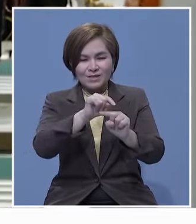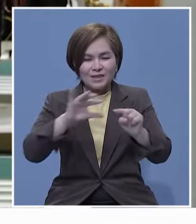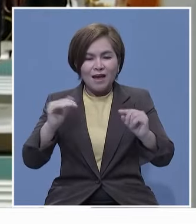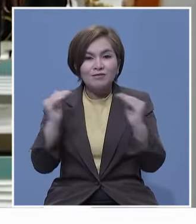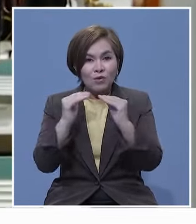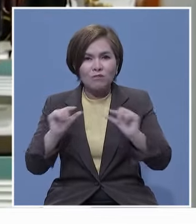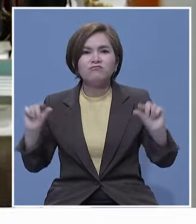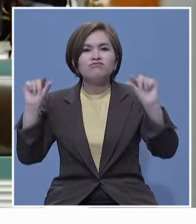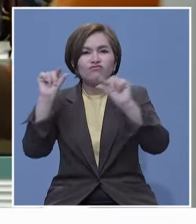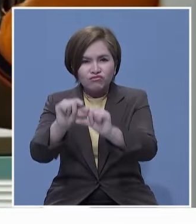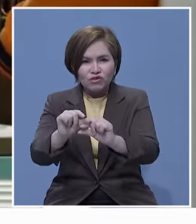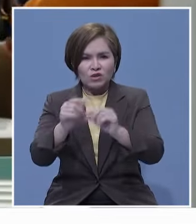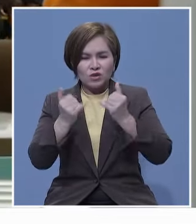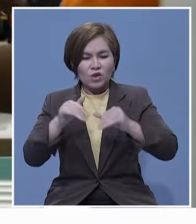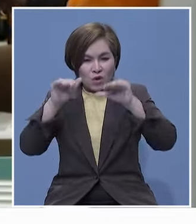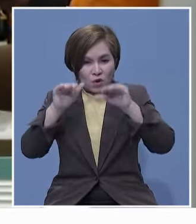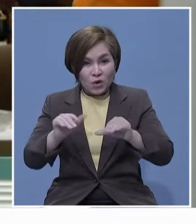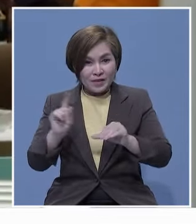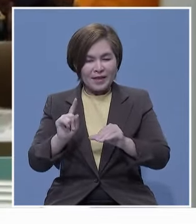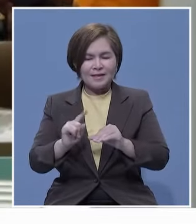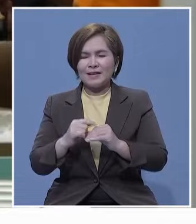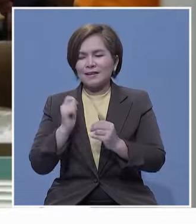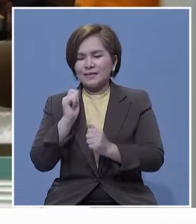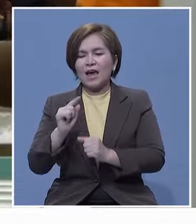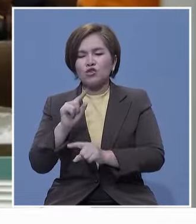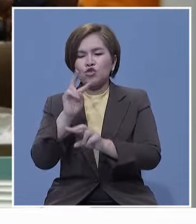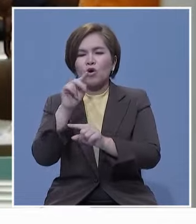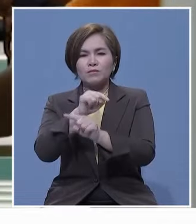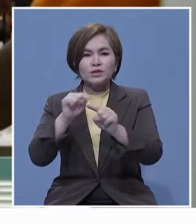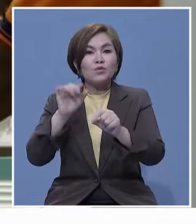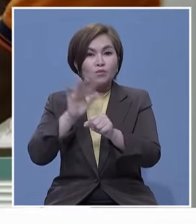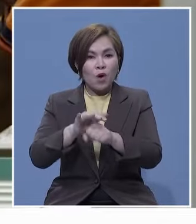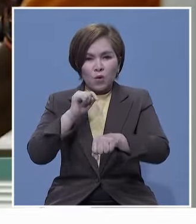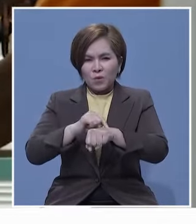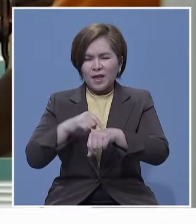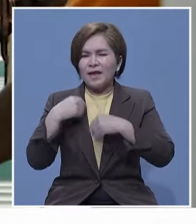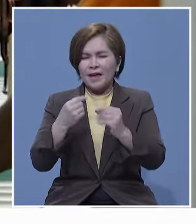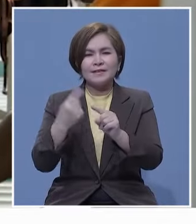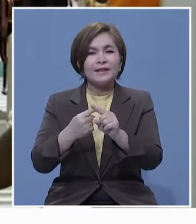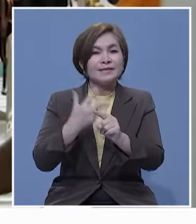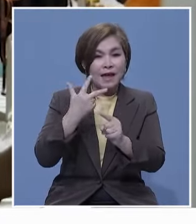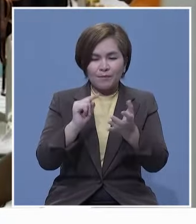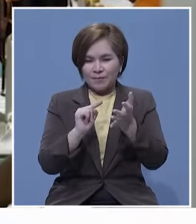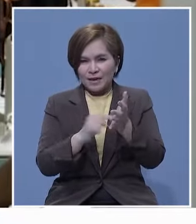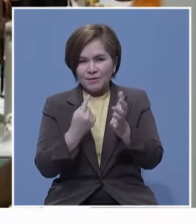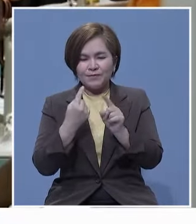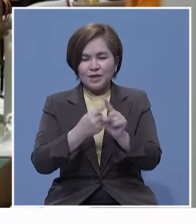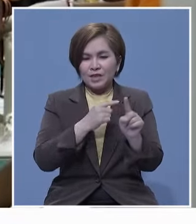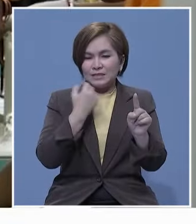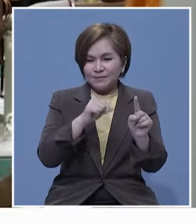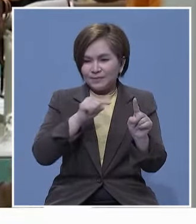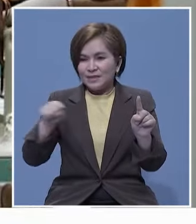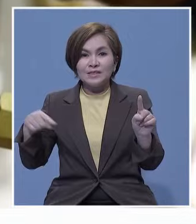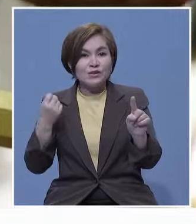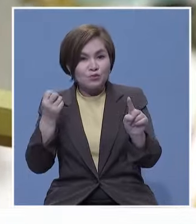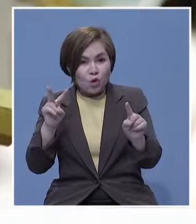2%นะครับโดยลดลงไป 3%ของทหารค่าจ้างเป็นเวลา 3เดือนระหว่างเดือนตุลาคมถึงธันวาคม 67นะครับ